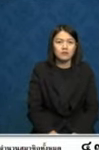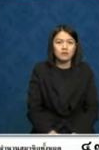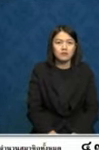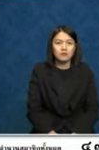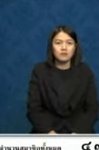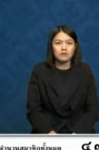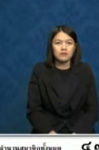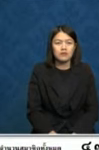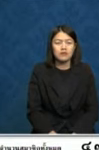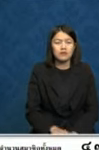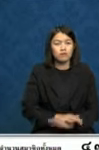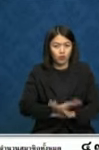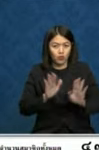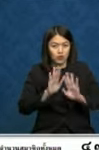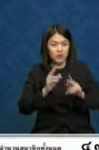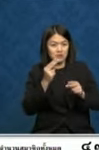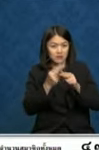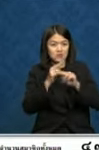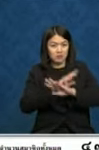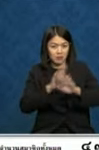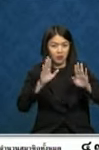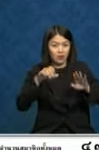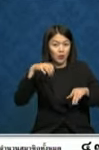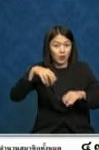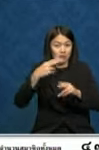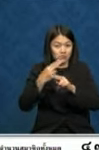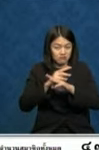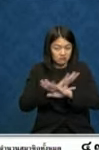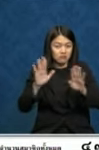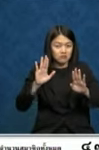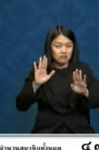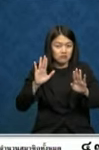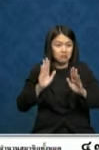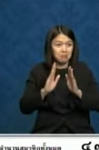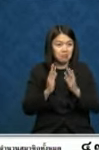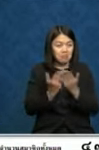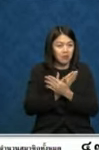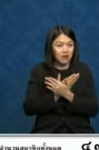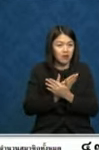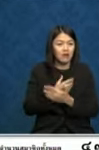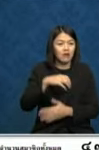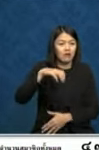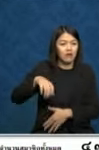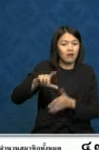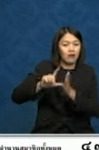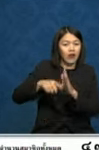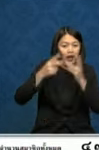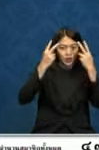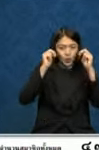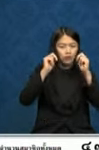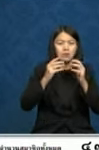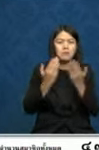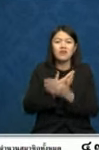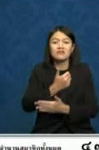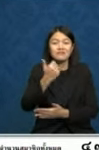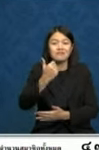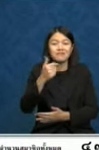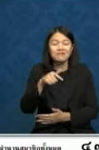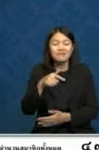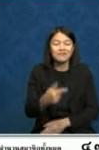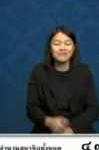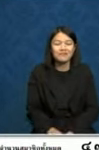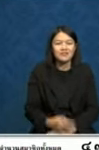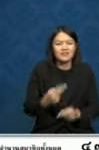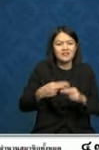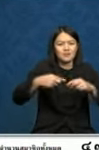เลิกทำภารกิจนี้มั้ยครับเปลี่ยนชื่อก็ได้นะครับเปลี่ยนชื่อหน่วยงานไปเลยมั้ยครับไม่ต้องเป็นสำนักงานเลขาธิการนายกแล้วครับไปอย่างอื่นนะครับส